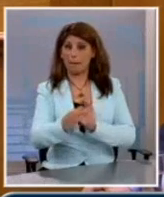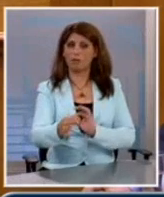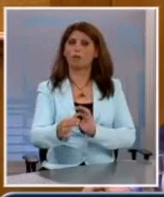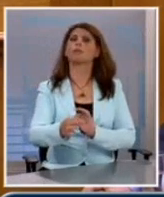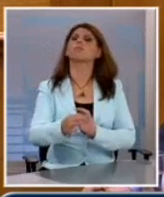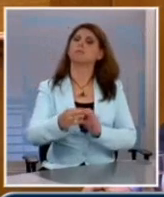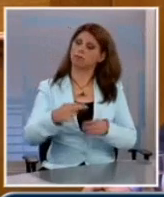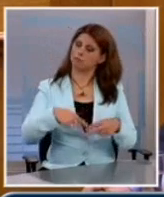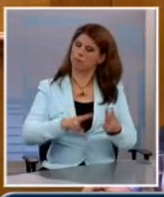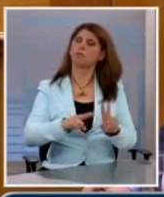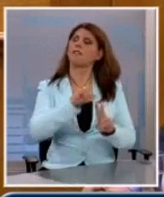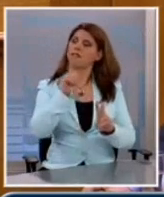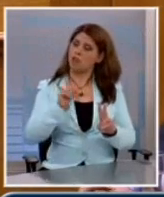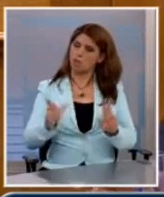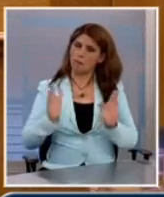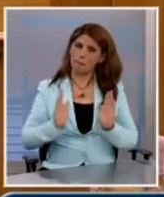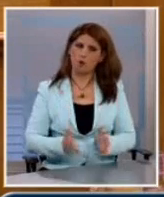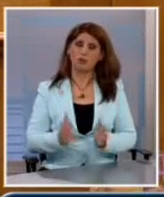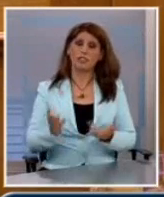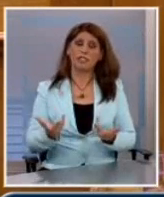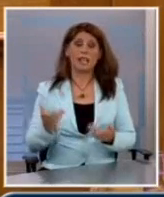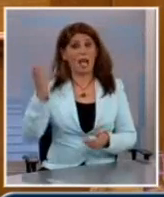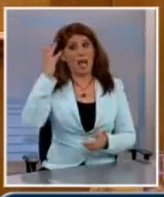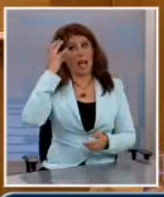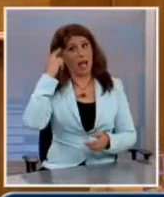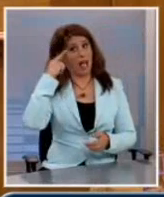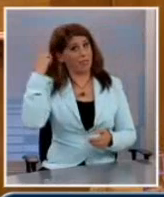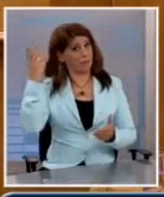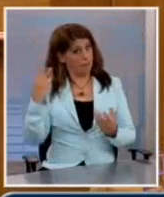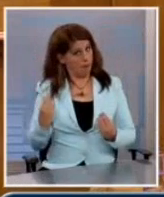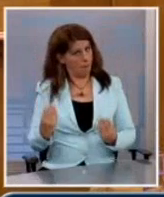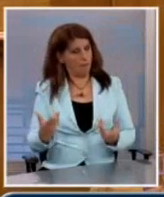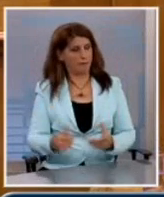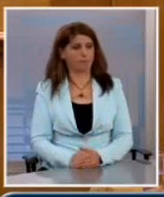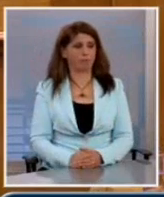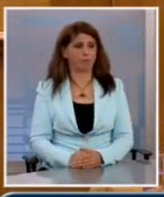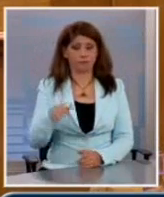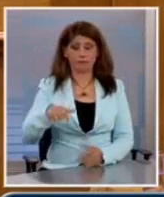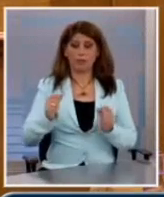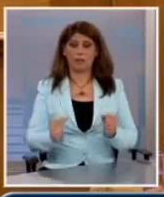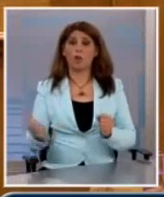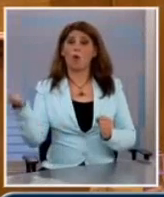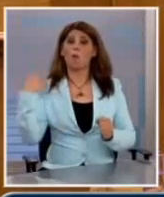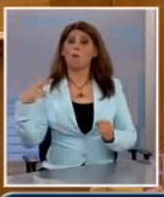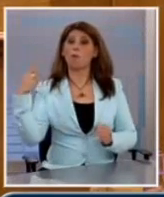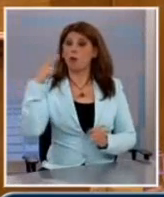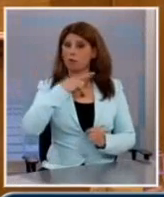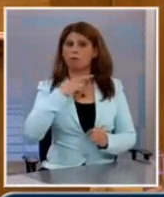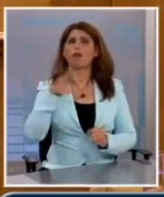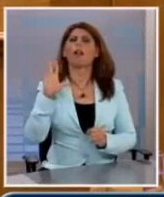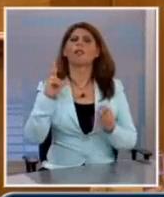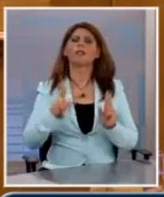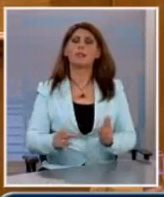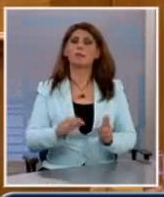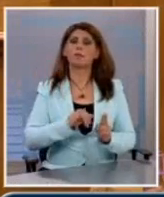και βιώσιμα. Γιατί εξ όσων θυμάμαι, από αυτό εδώ το βήμα ο πρώην Πρωθυπουργός δεν σταμάτησε ποτέ